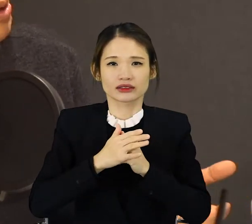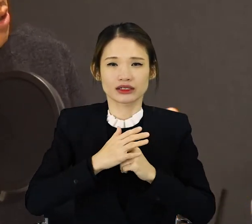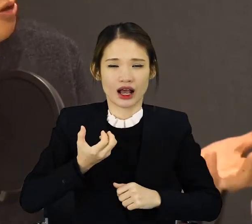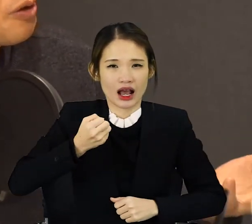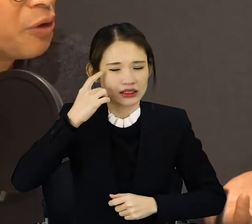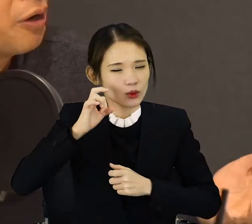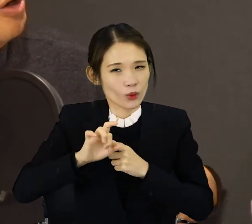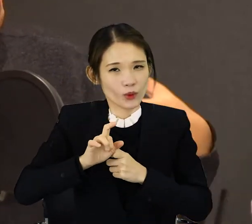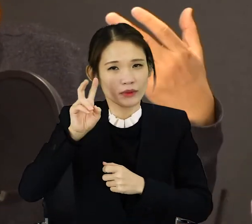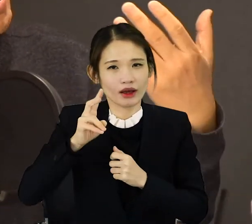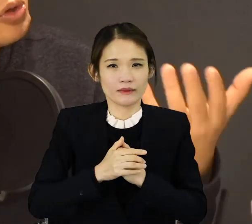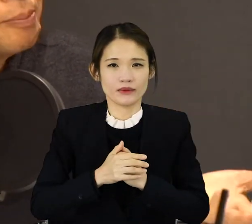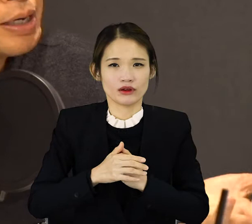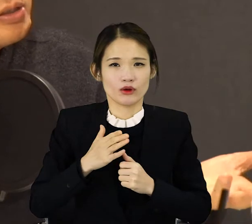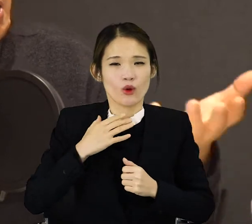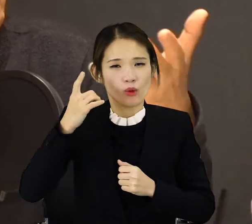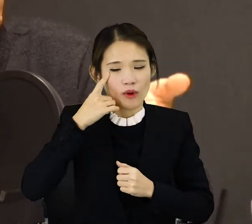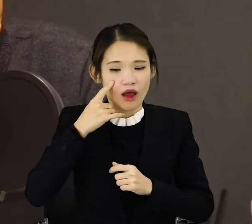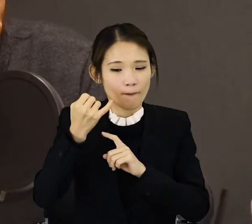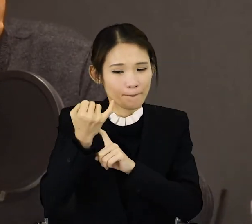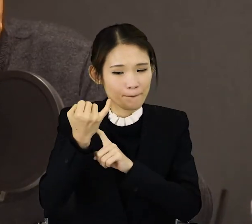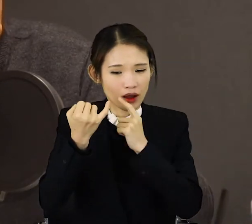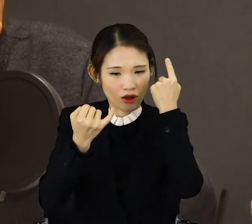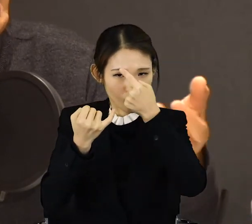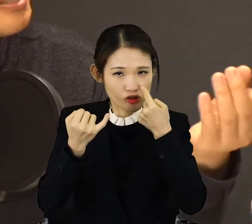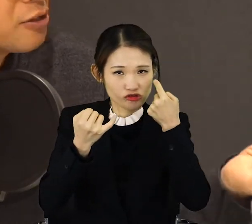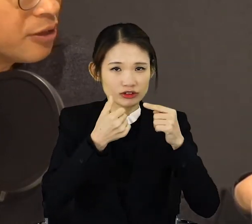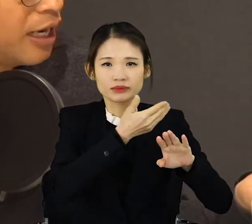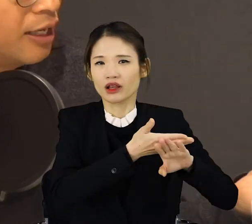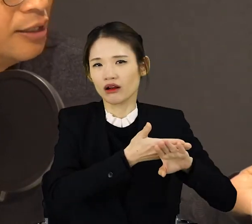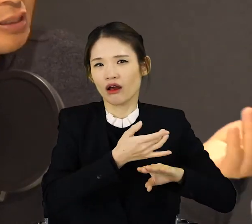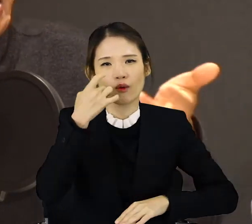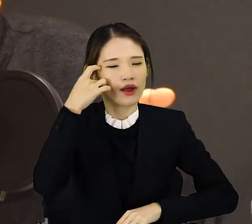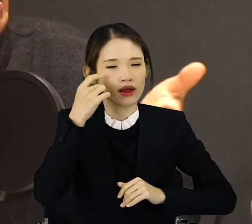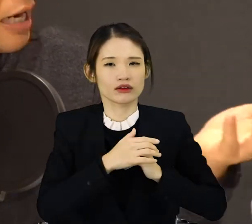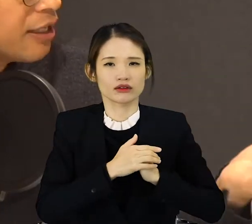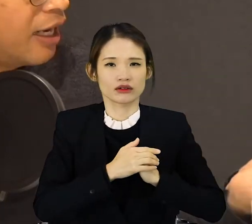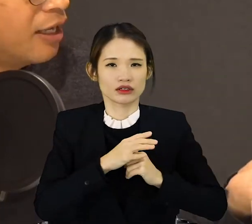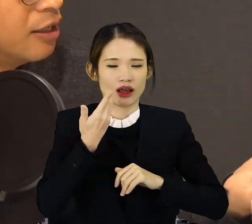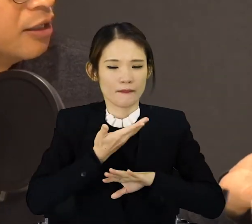있는 고민은 그런 걸 거예요. 왜 우리 엄마는 다른 엄마들과 다르게 생겼을까? 네.